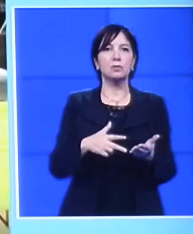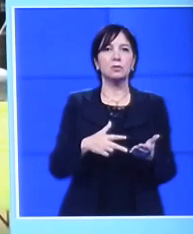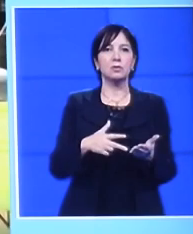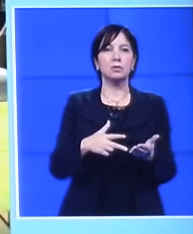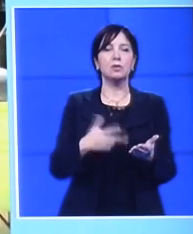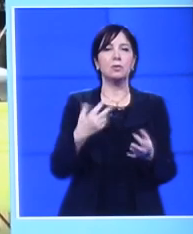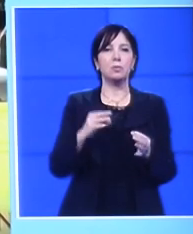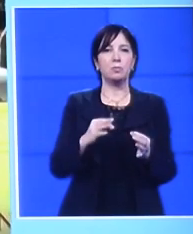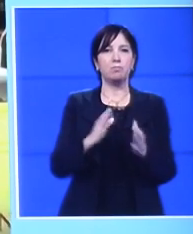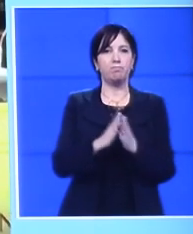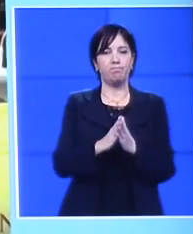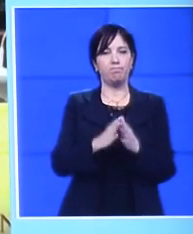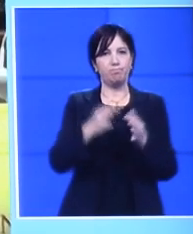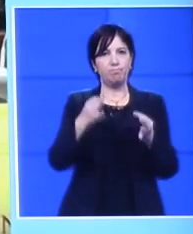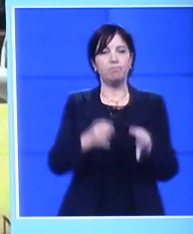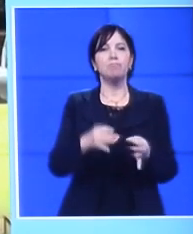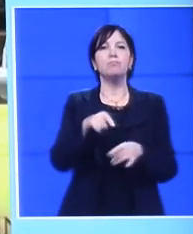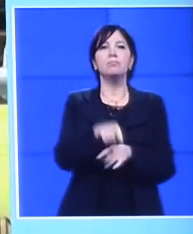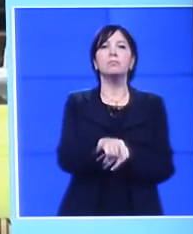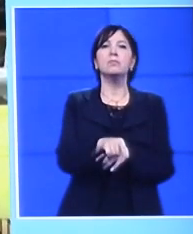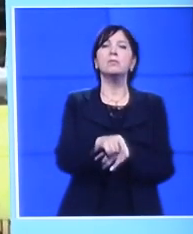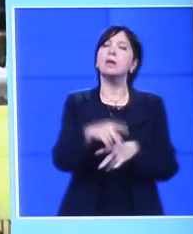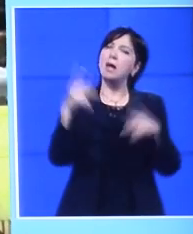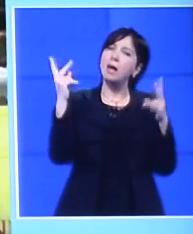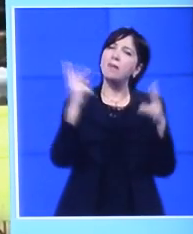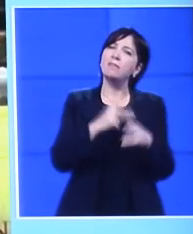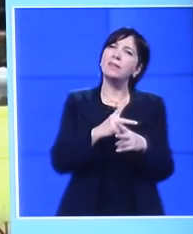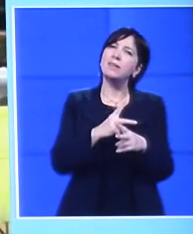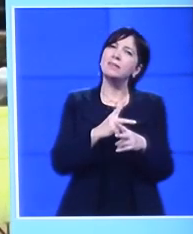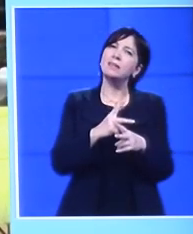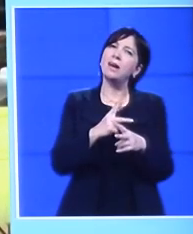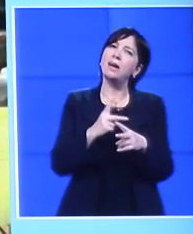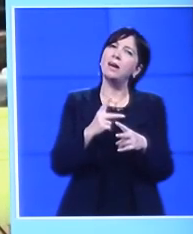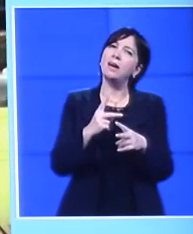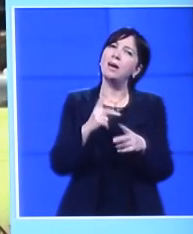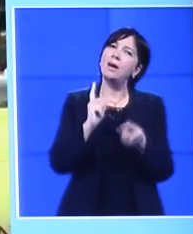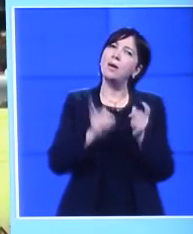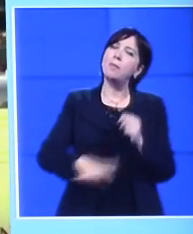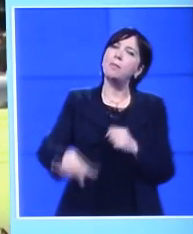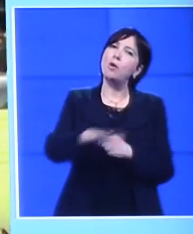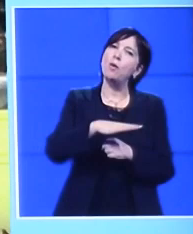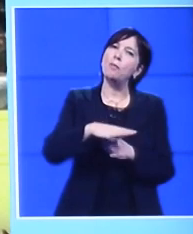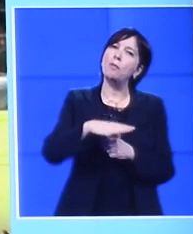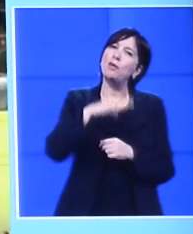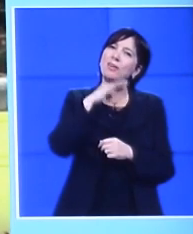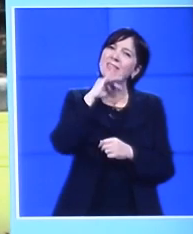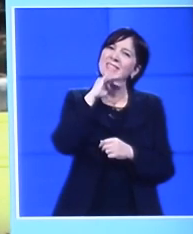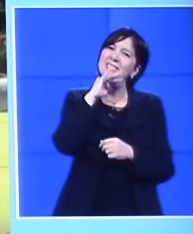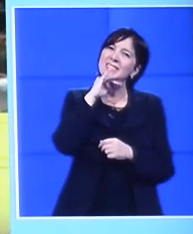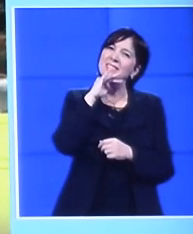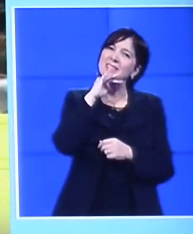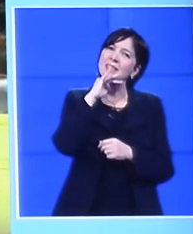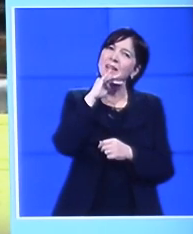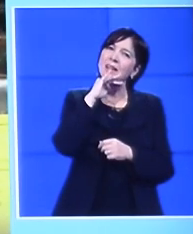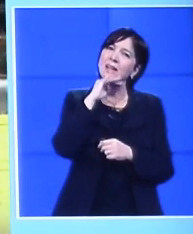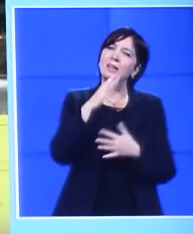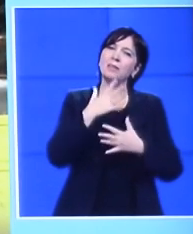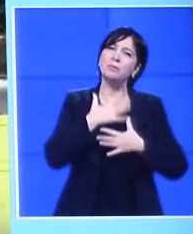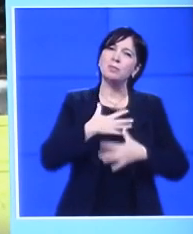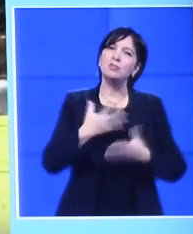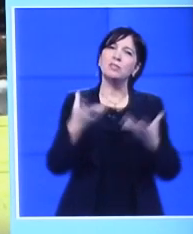internazionale. È anche una verità che il popolo di Israele ripete, gli